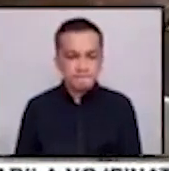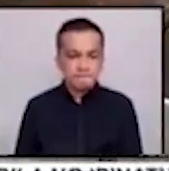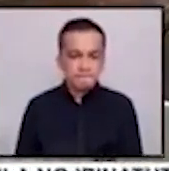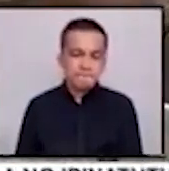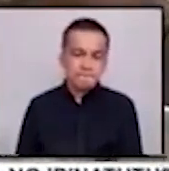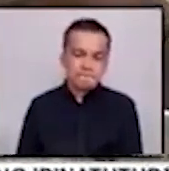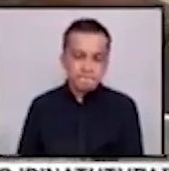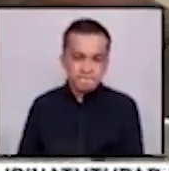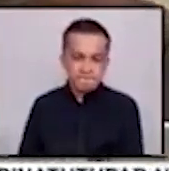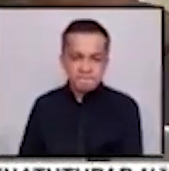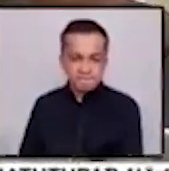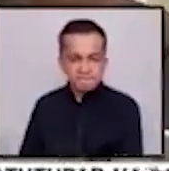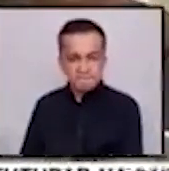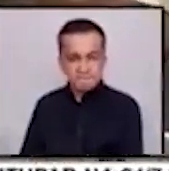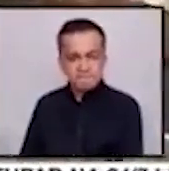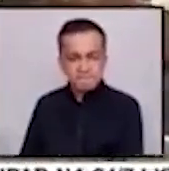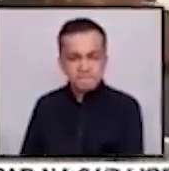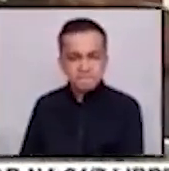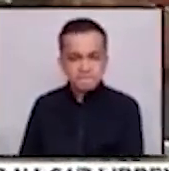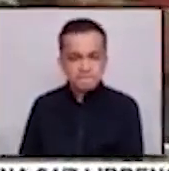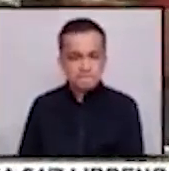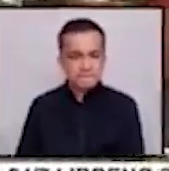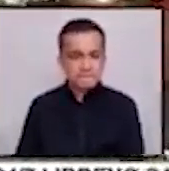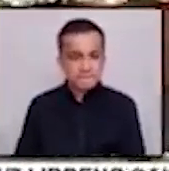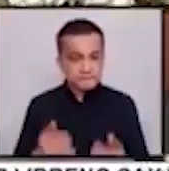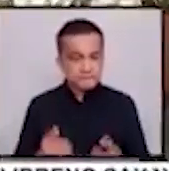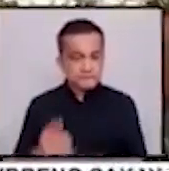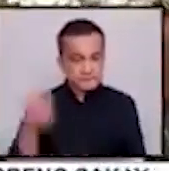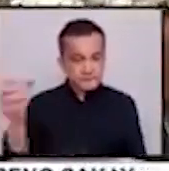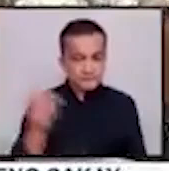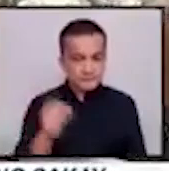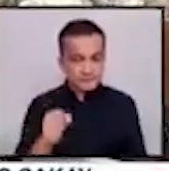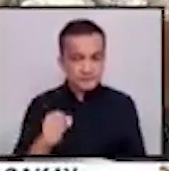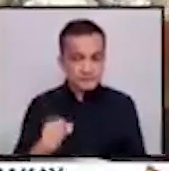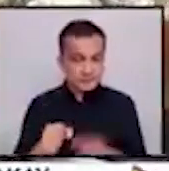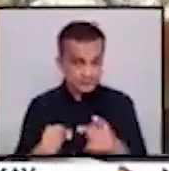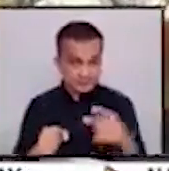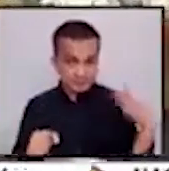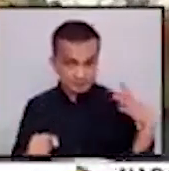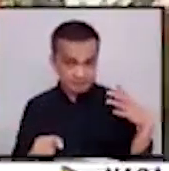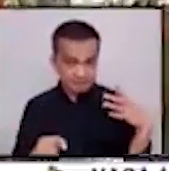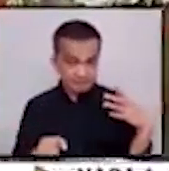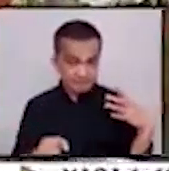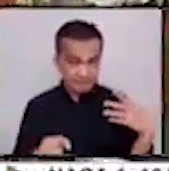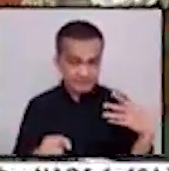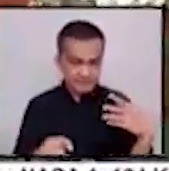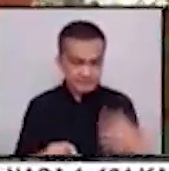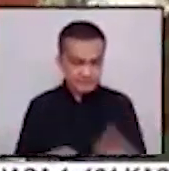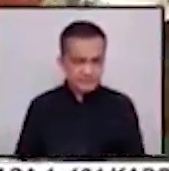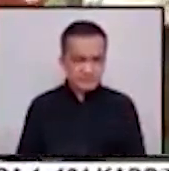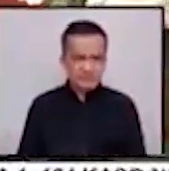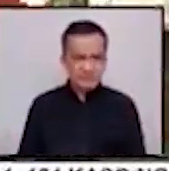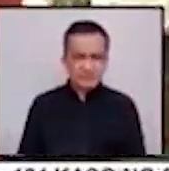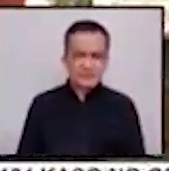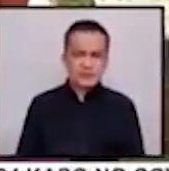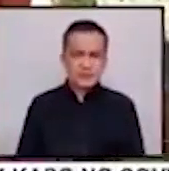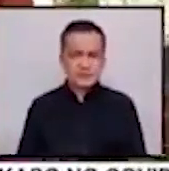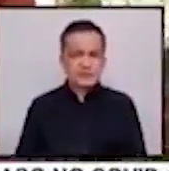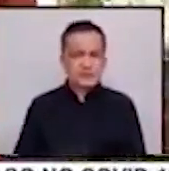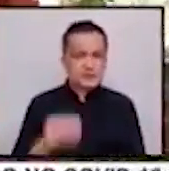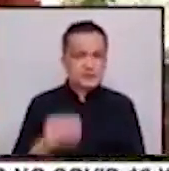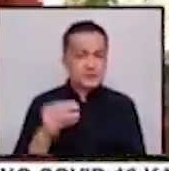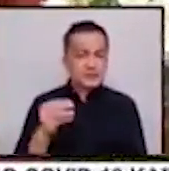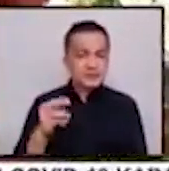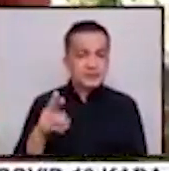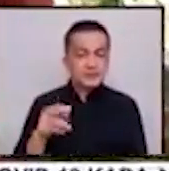At sa pudungang ito, makasama na natin ang kanina pa ninyong hinihintay, ang Mr. Grand Philippines 2022. At recently lang din